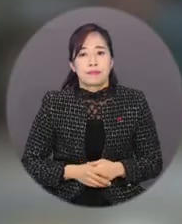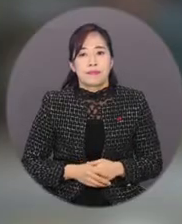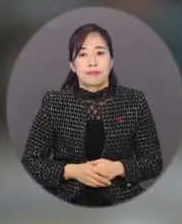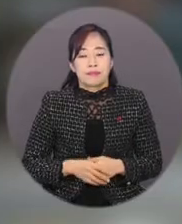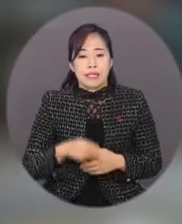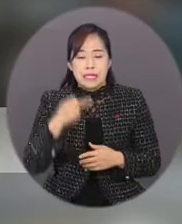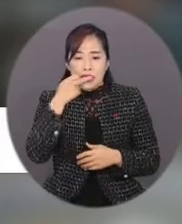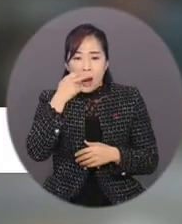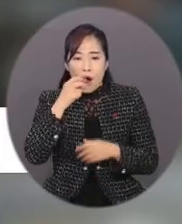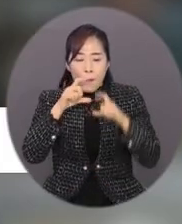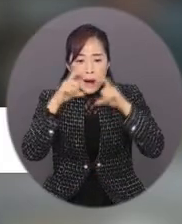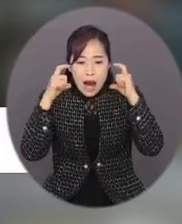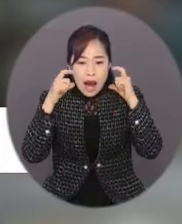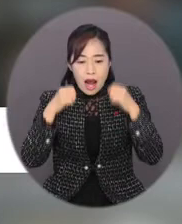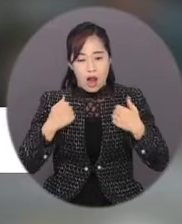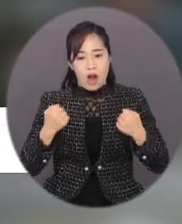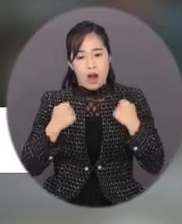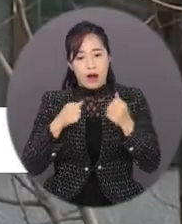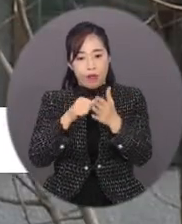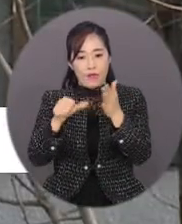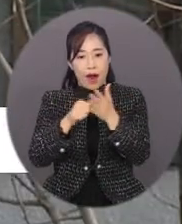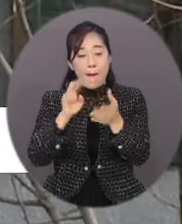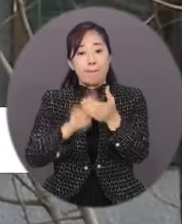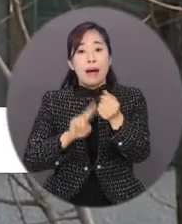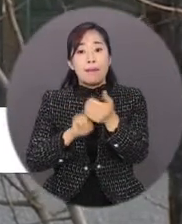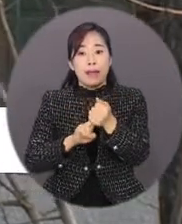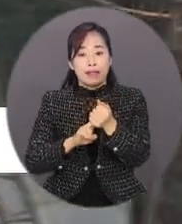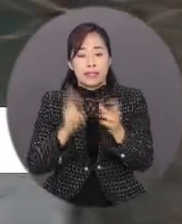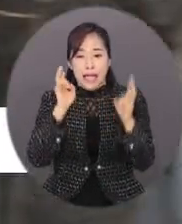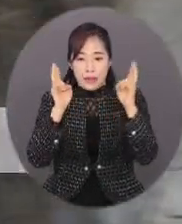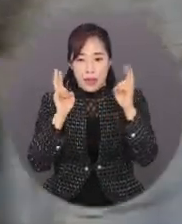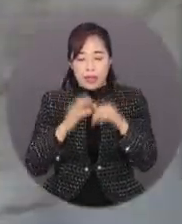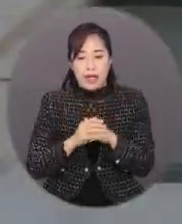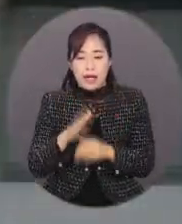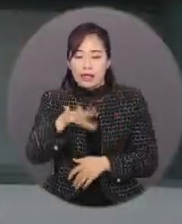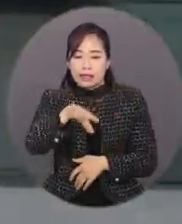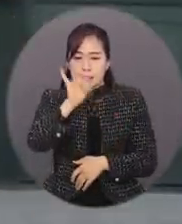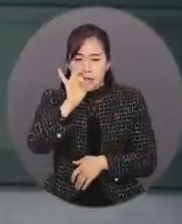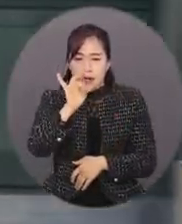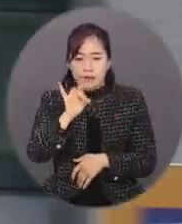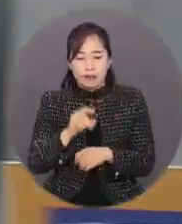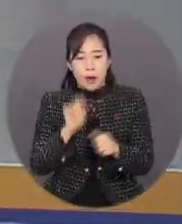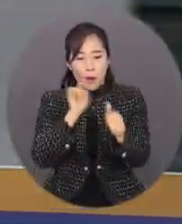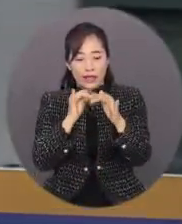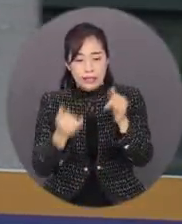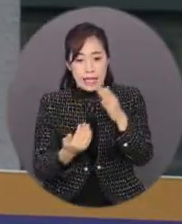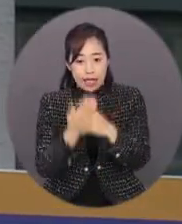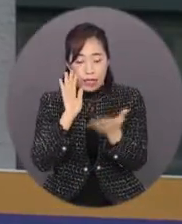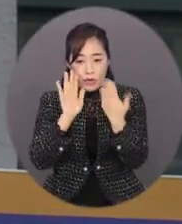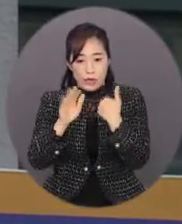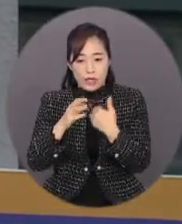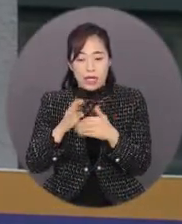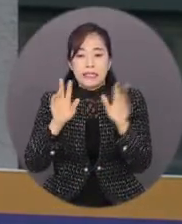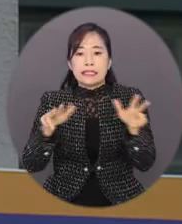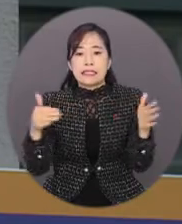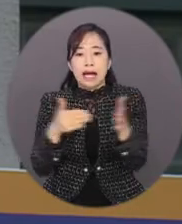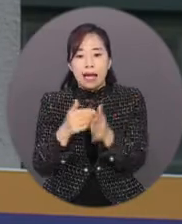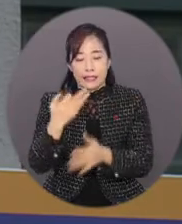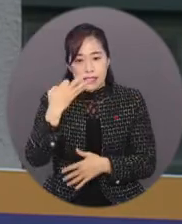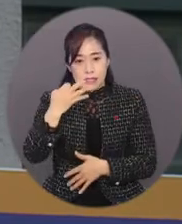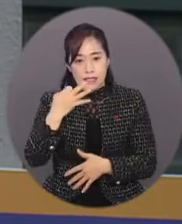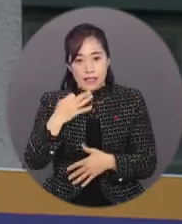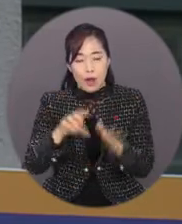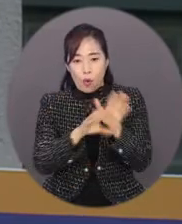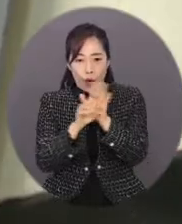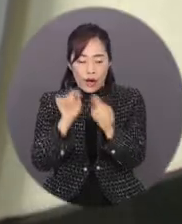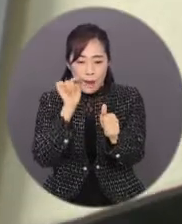소금과 마스크 등 건강물품을 판매하는 업체입니다. 지난 금요일 첫 확진자가 나온 이래 지금까지 14명이 코로나에 걸린